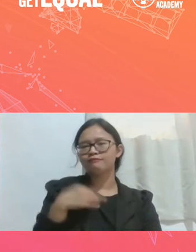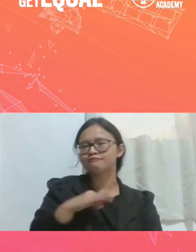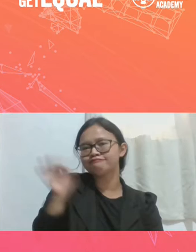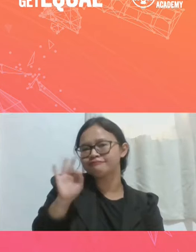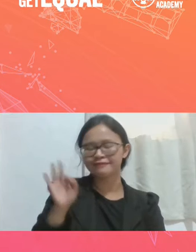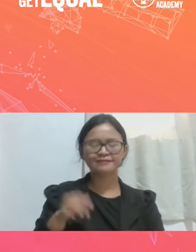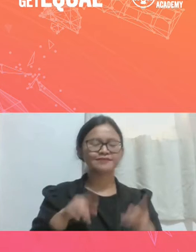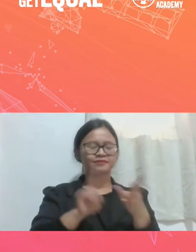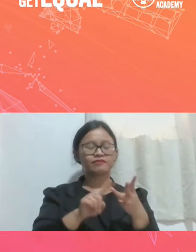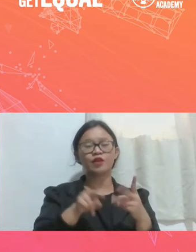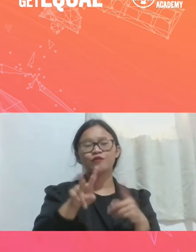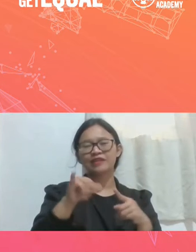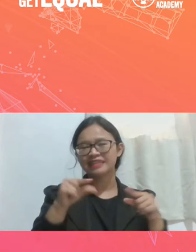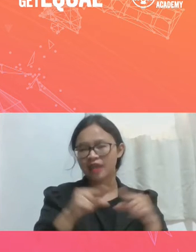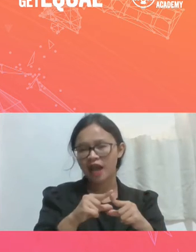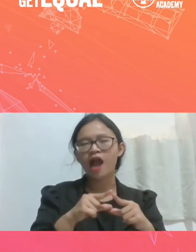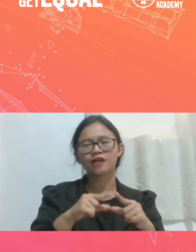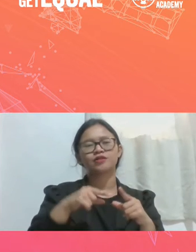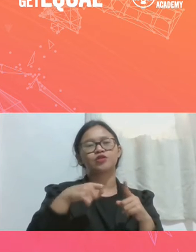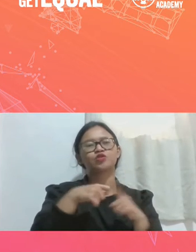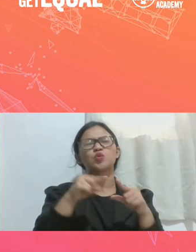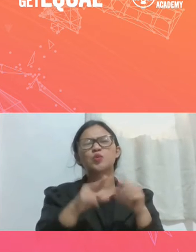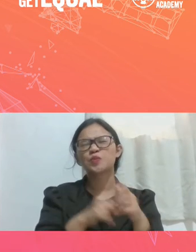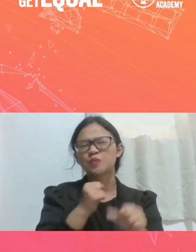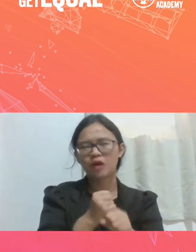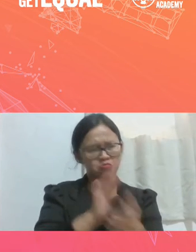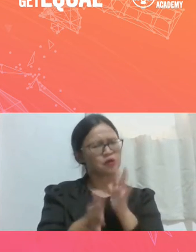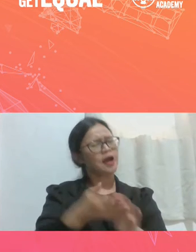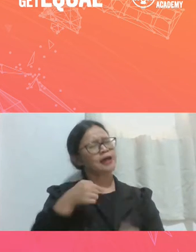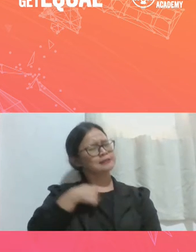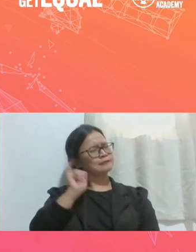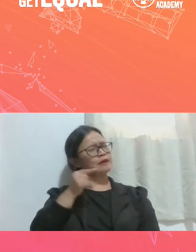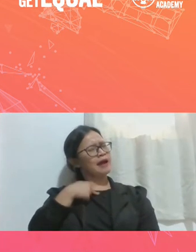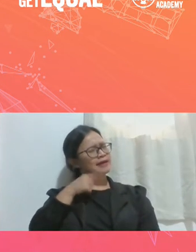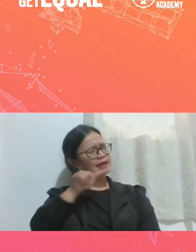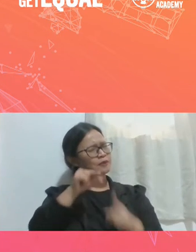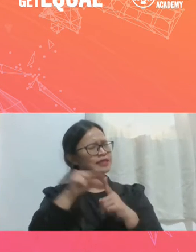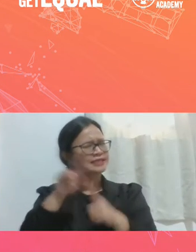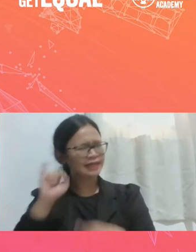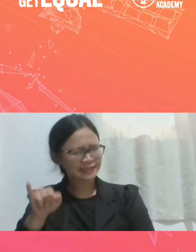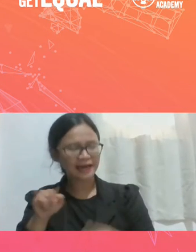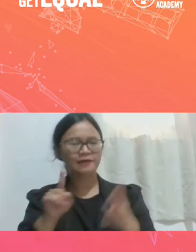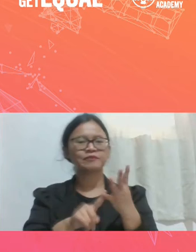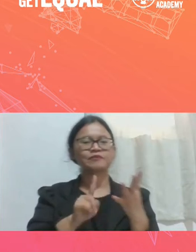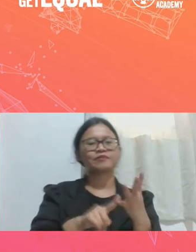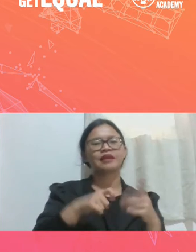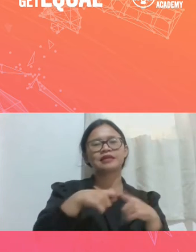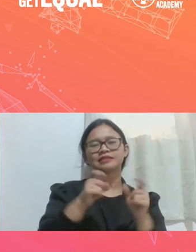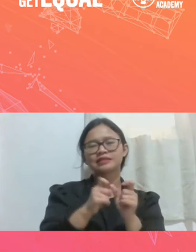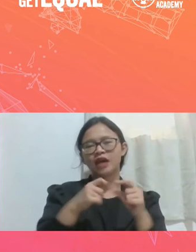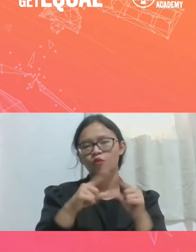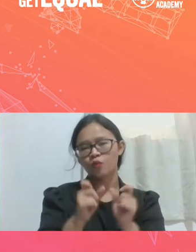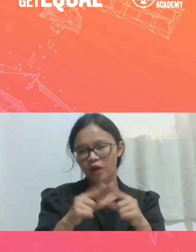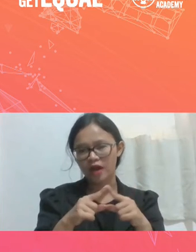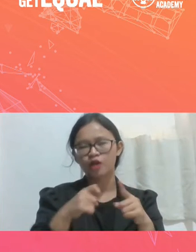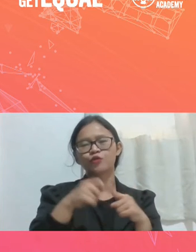Filia dari Kupang, kalau Kupang udah sering karena plan juga ada kantor di Kupang. Salwa dari Kutai Timur dan Fayana